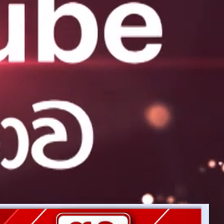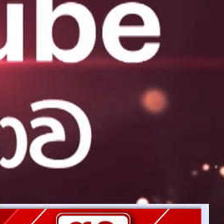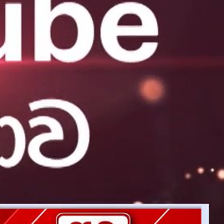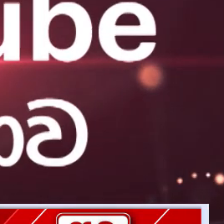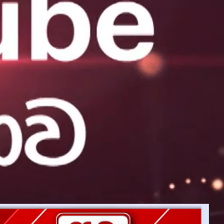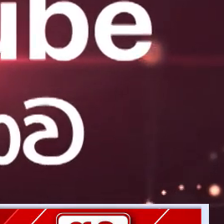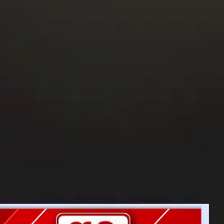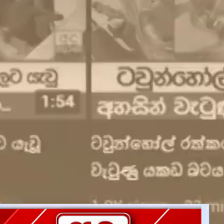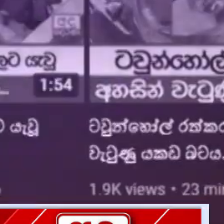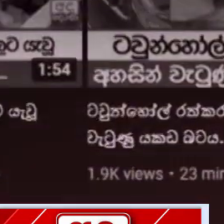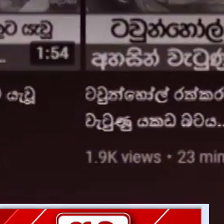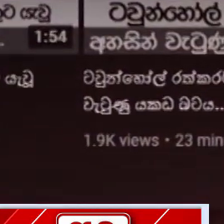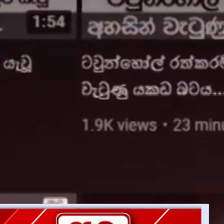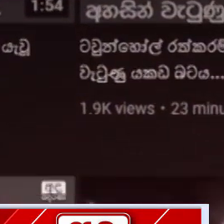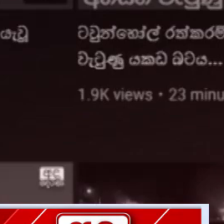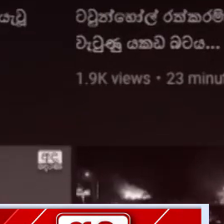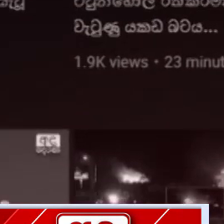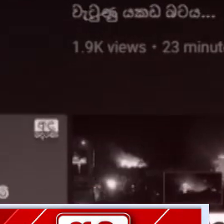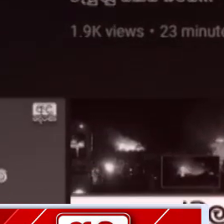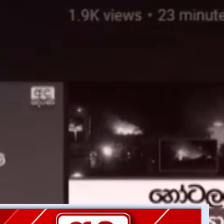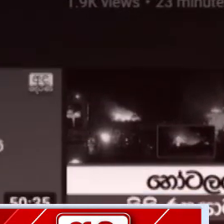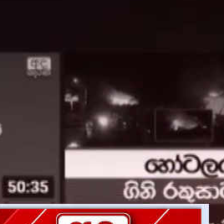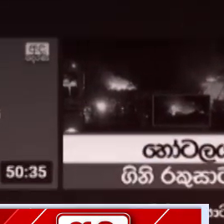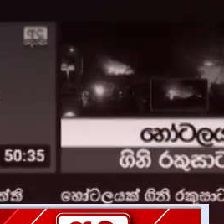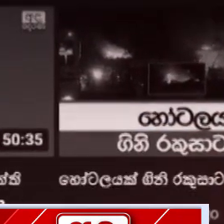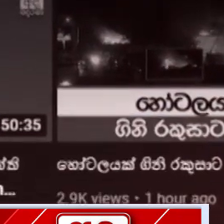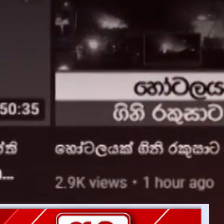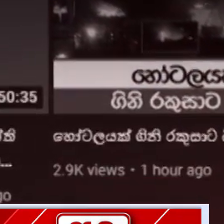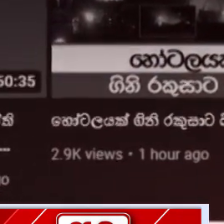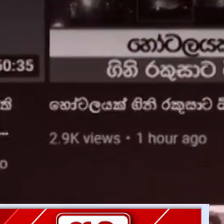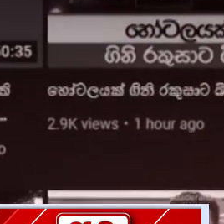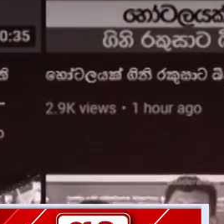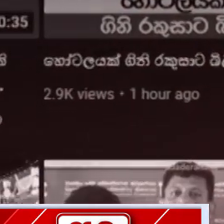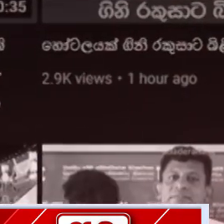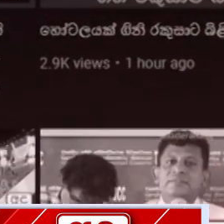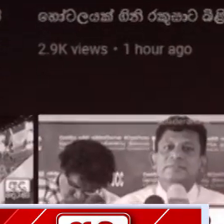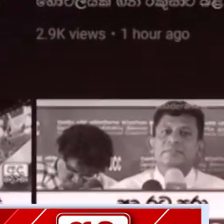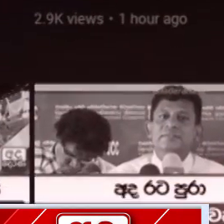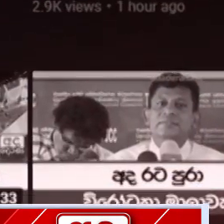YouTube නාලිකාව YouTube අද දෙරණ දැන්ම subscribe කරන්න.